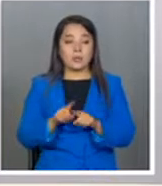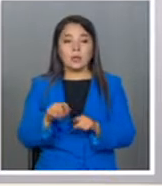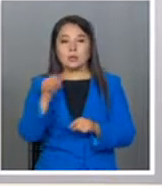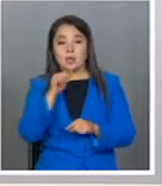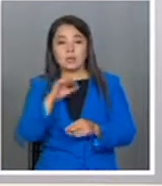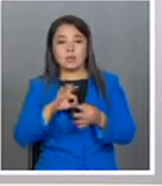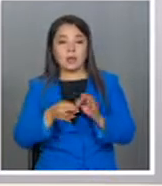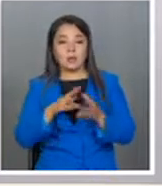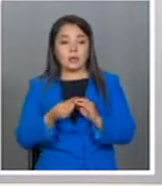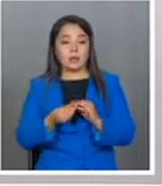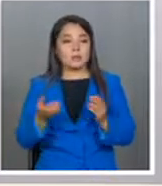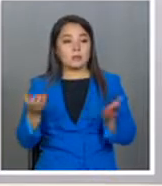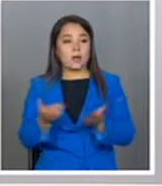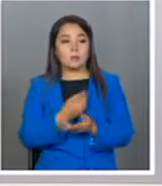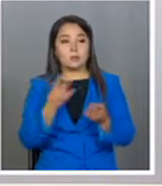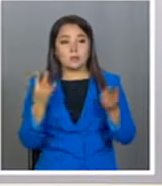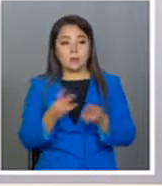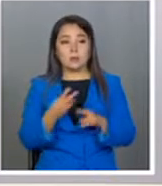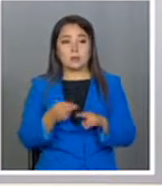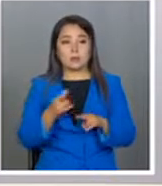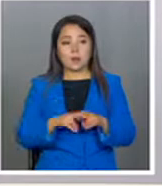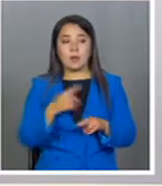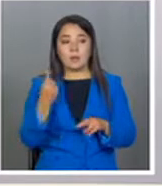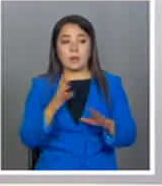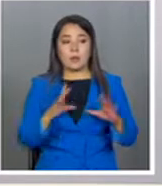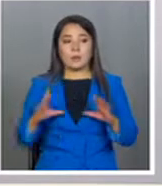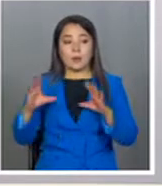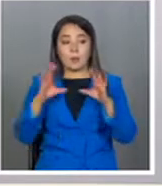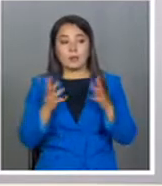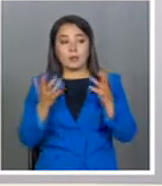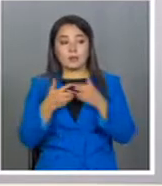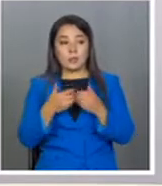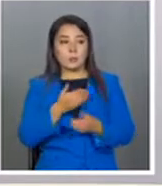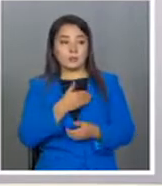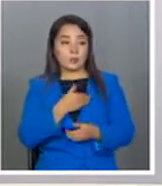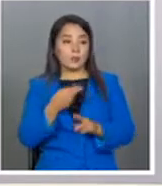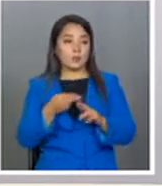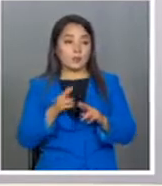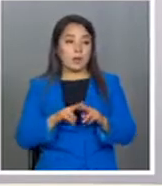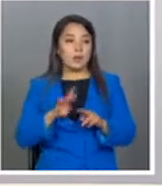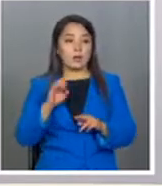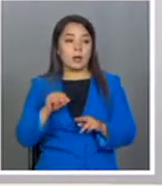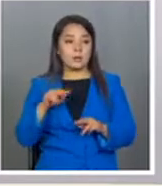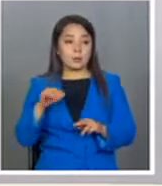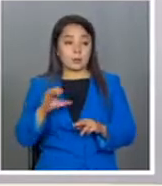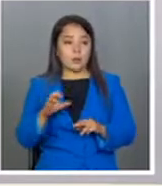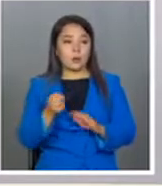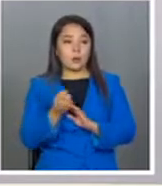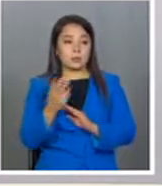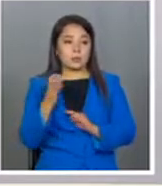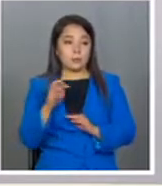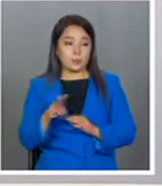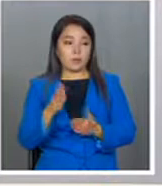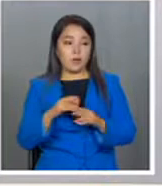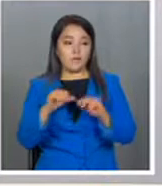ауданын беретін болады. Сонымен бірінші дөңгелектің ауданын есептейтін болсақ, оның радиусы бізде 13 сантиметр, сонда